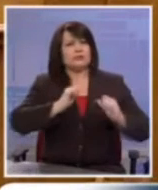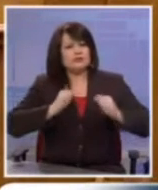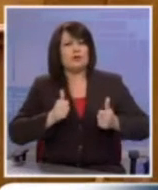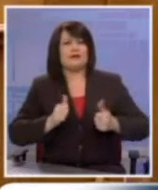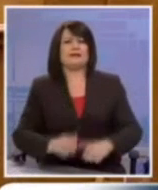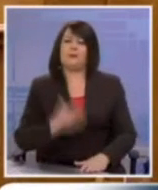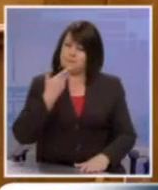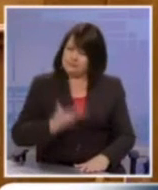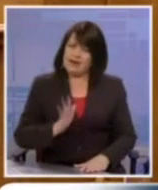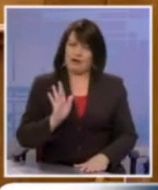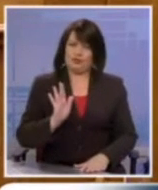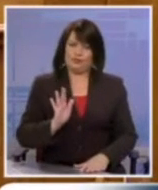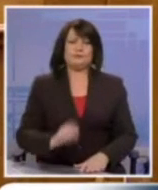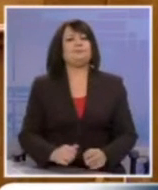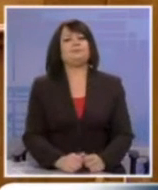Ολοκληρώνω.